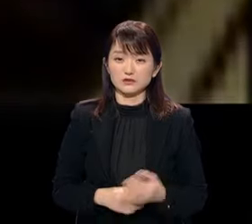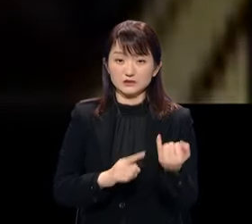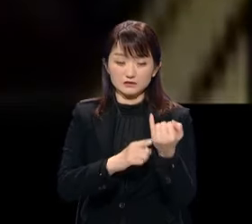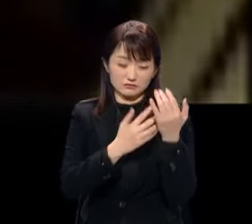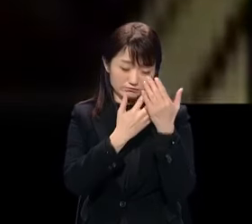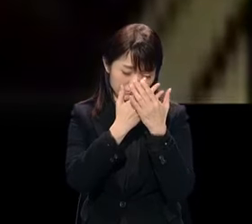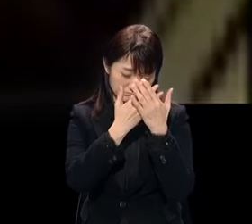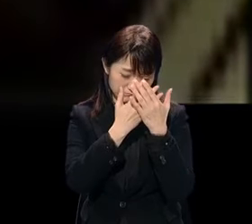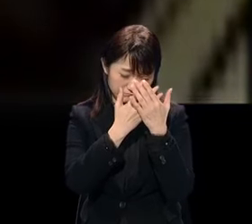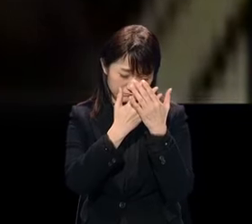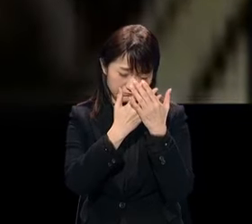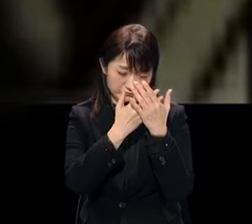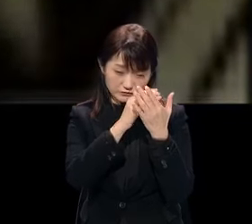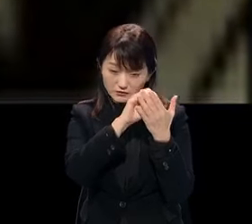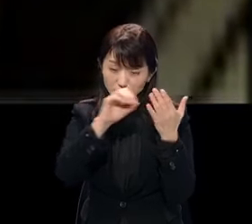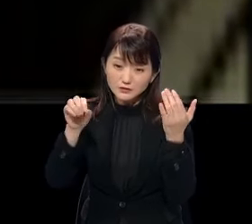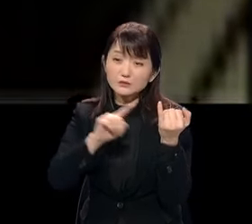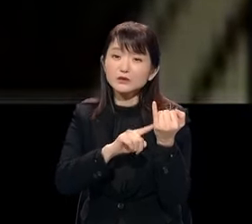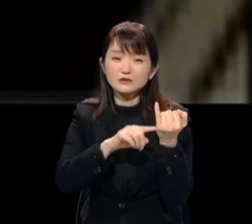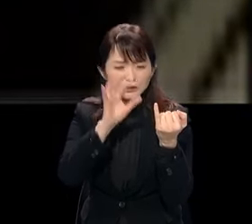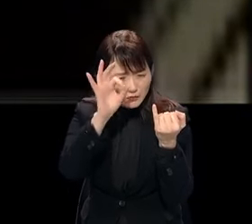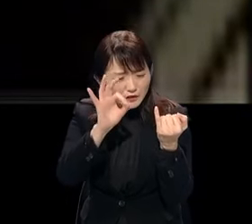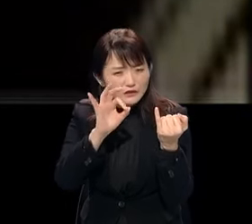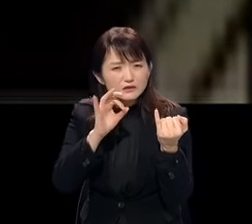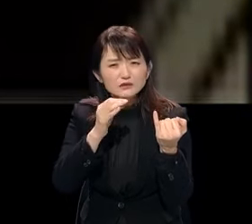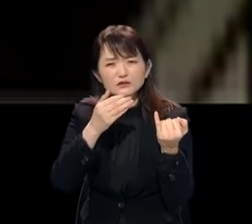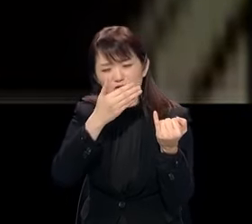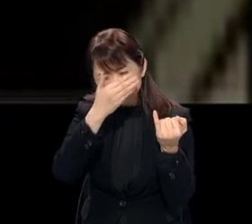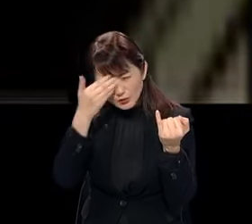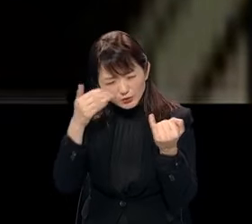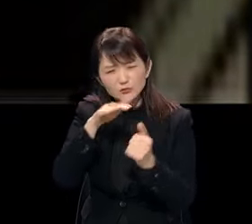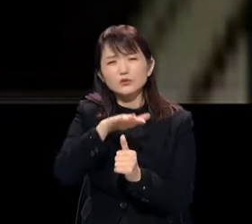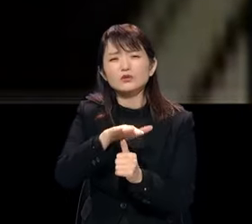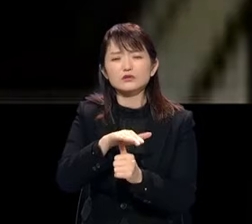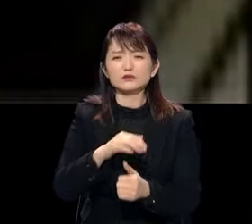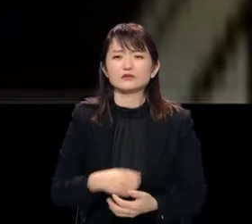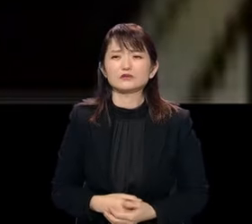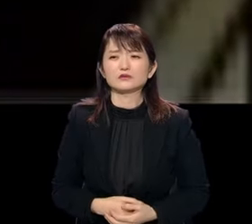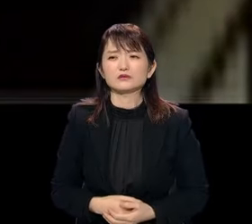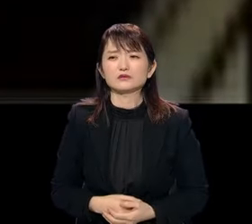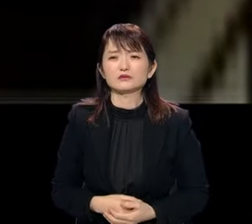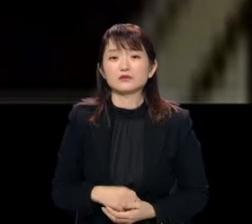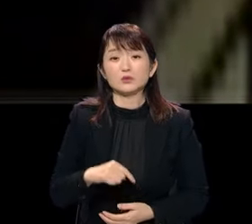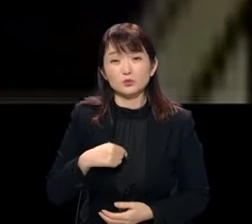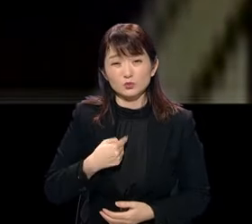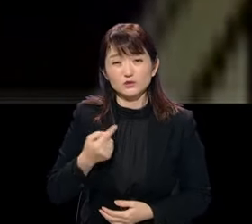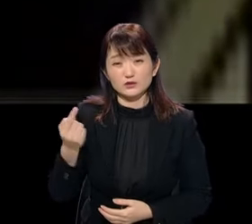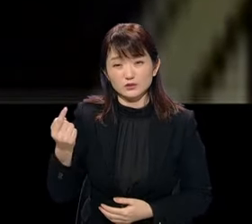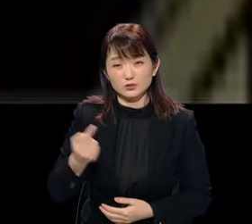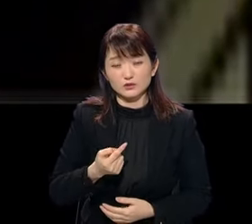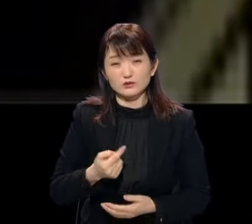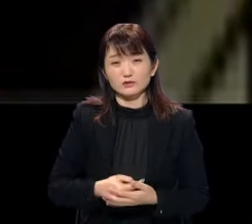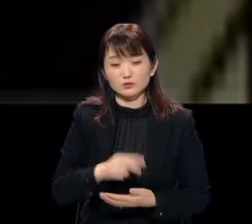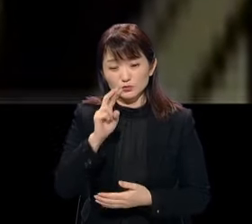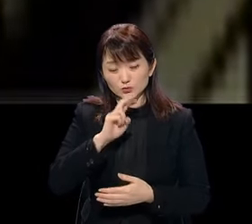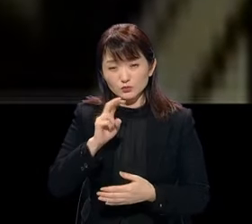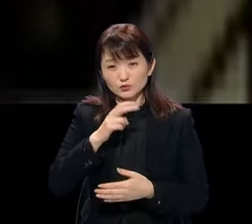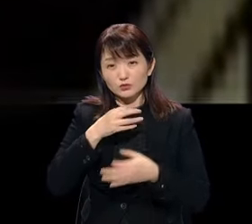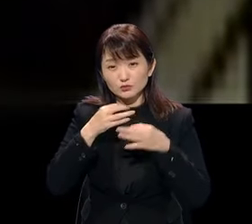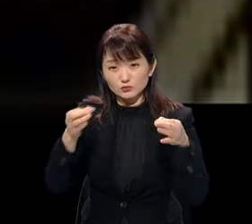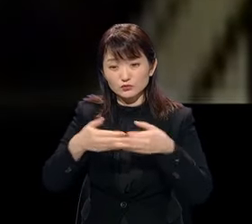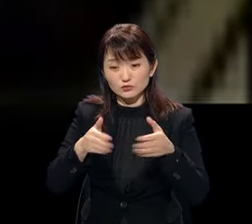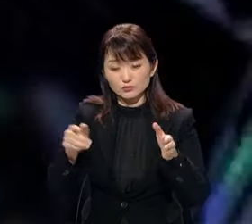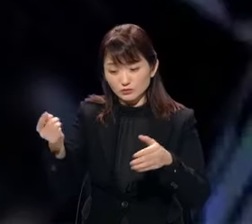봤는데 진짜 딱 봐도 어린 아이입니다. 아, 네. 그런 어린 여학생 혼자서 노래방에 들어와서 그것도 노래도